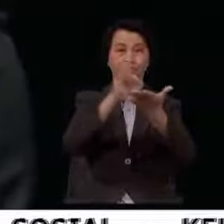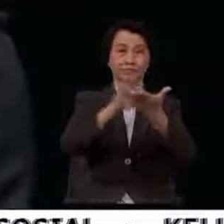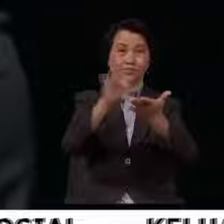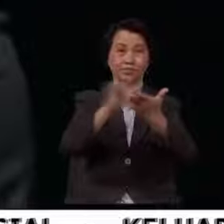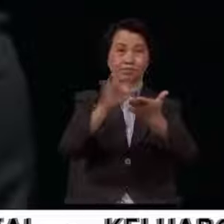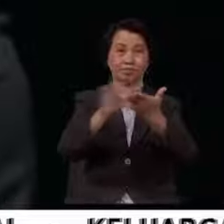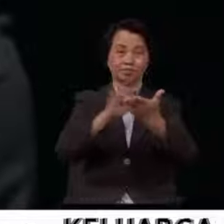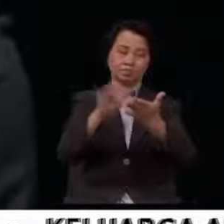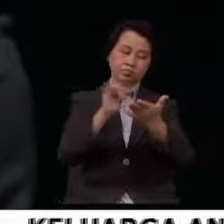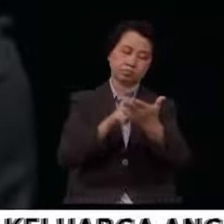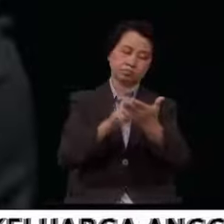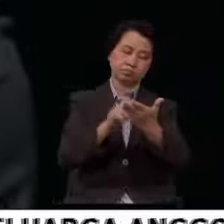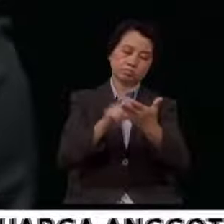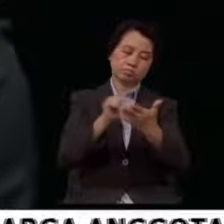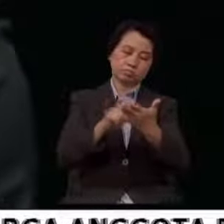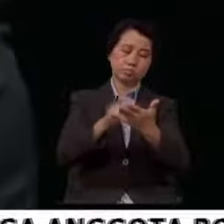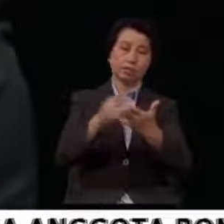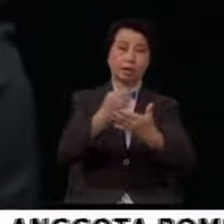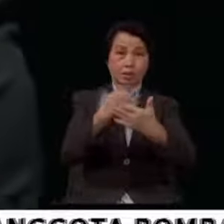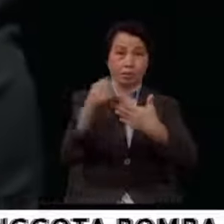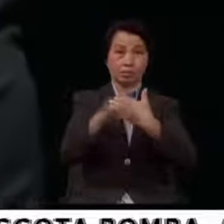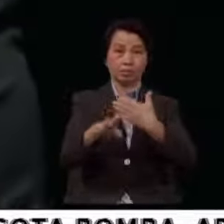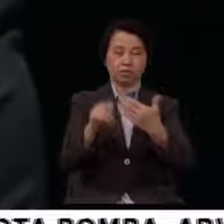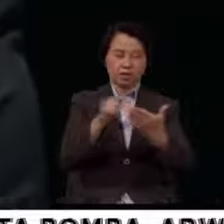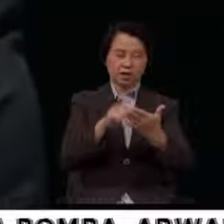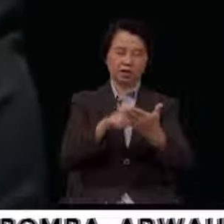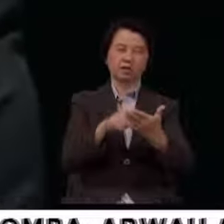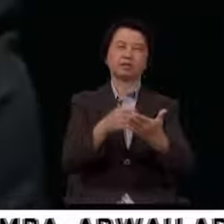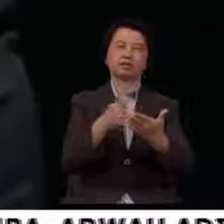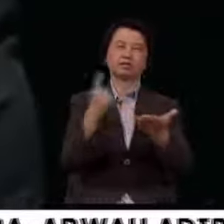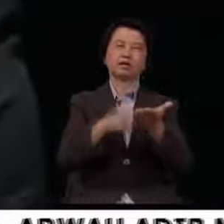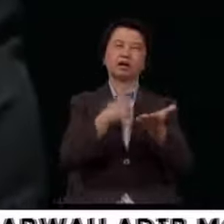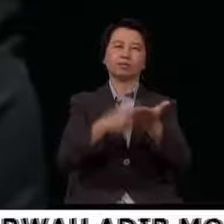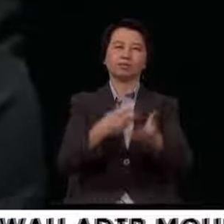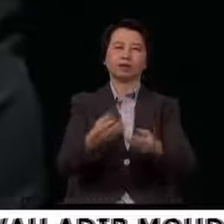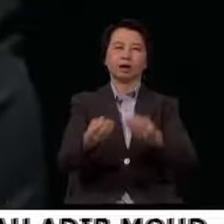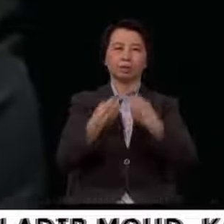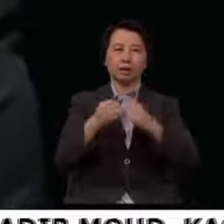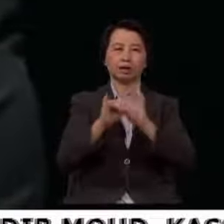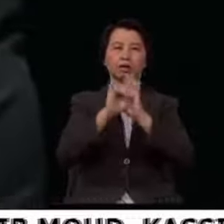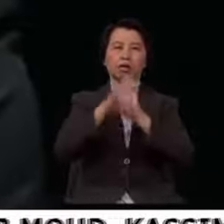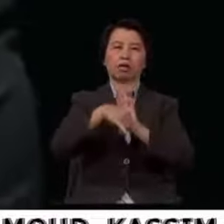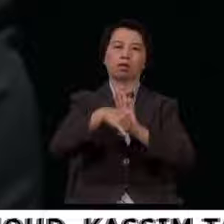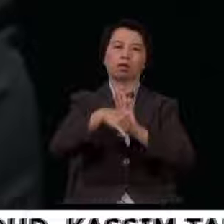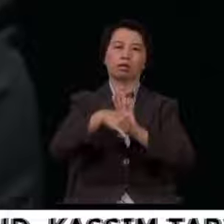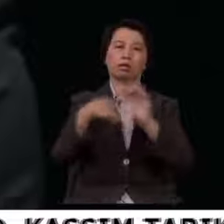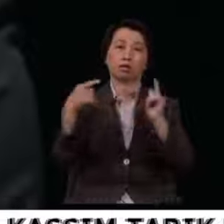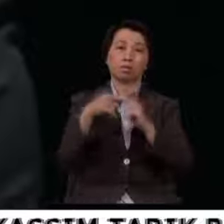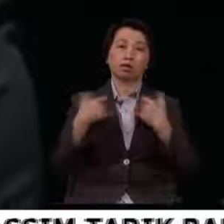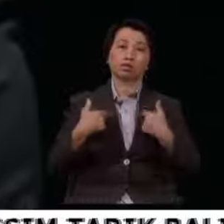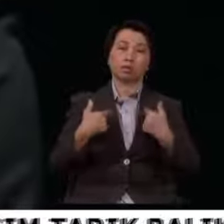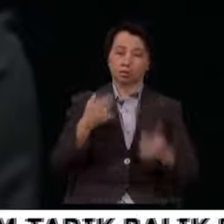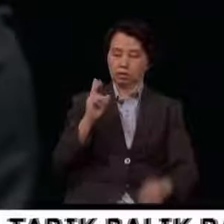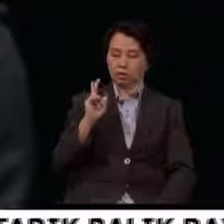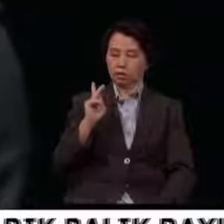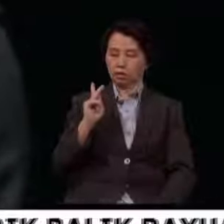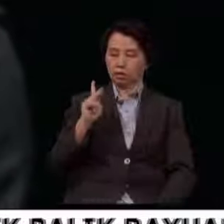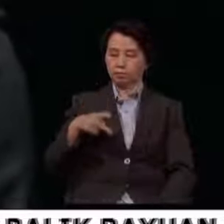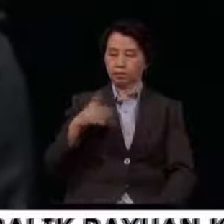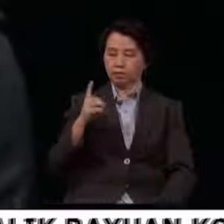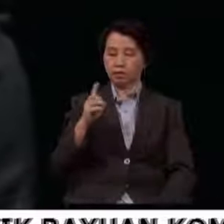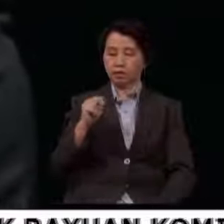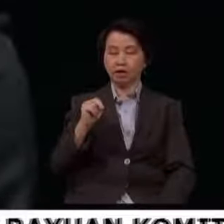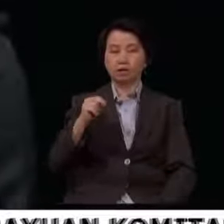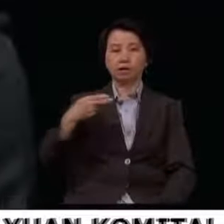menyalahkan Pulau Kuasa karena Afrika Tan untuk menyiasati tidak mendapat kerjasama dari